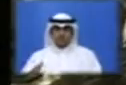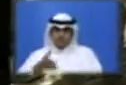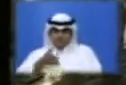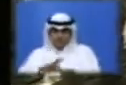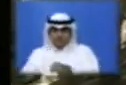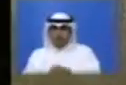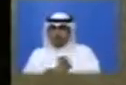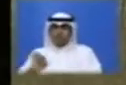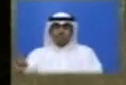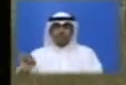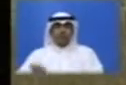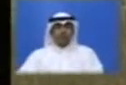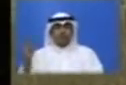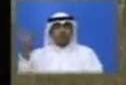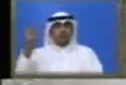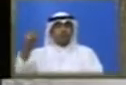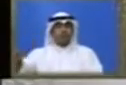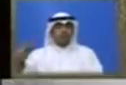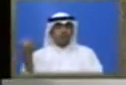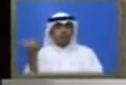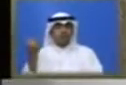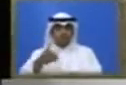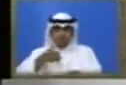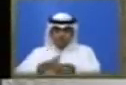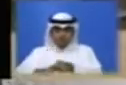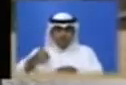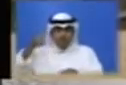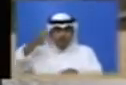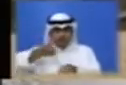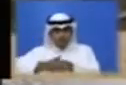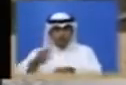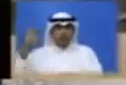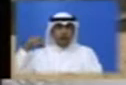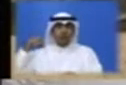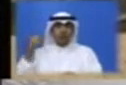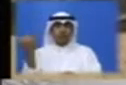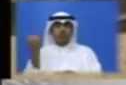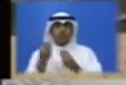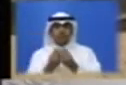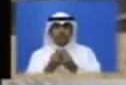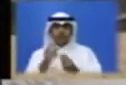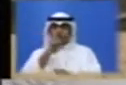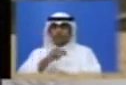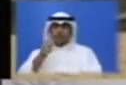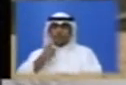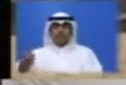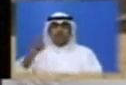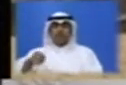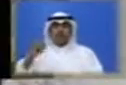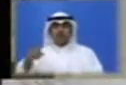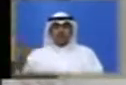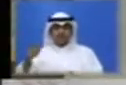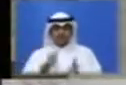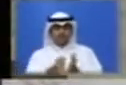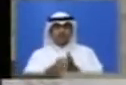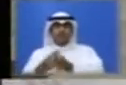الأضاحي هي شعيرة مهمة من شعائر الدين الإسلامي، حيث يقوم بيت الزكاة كعادته بدور الوكيل